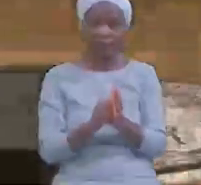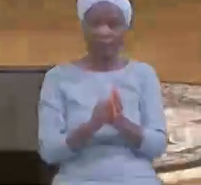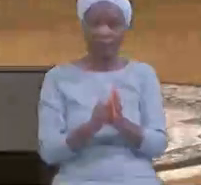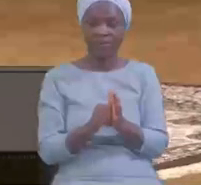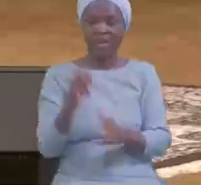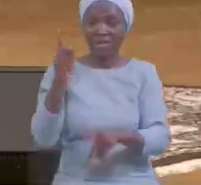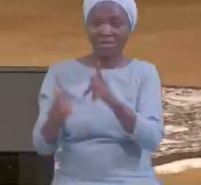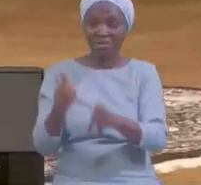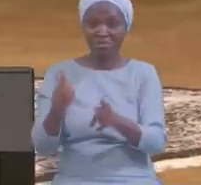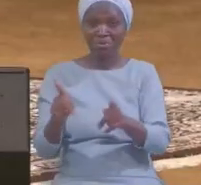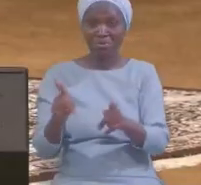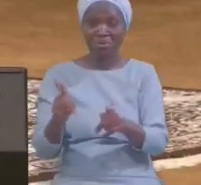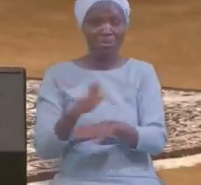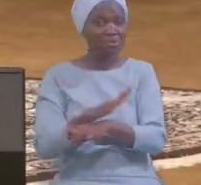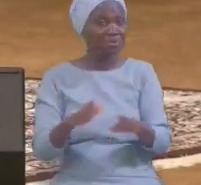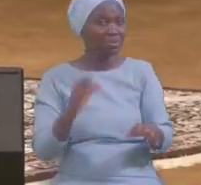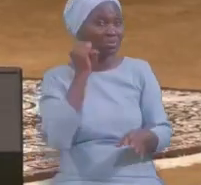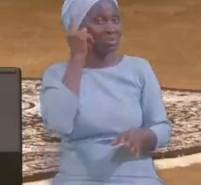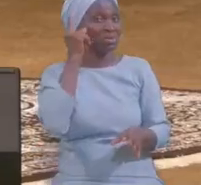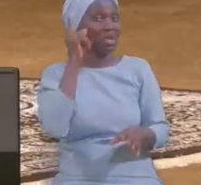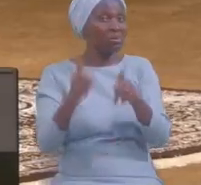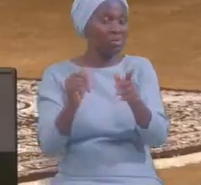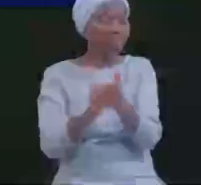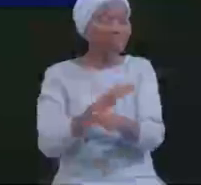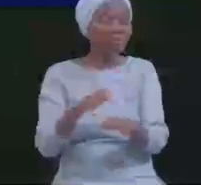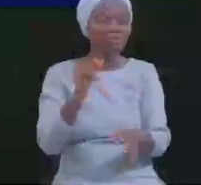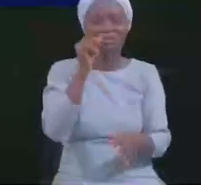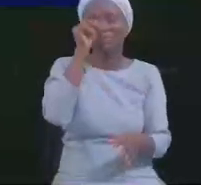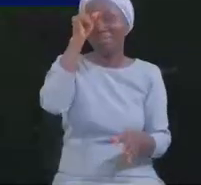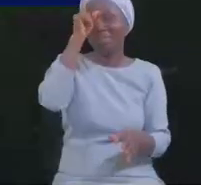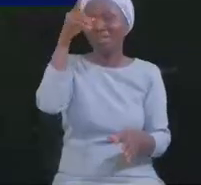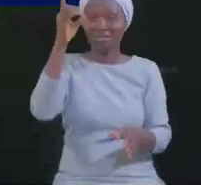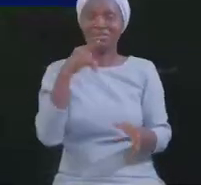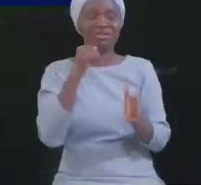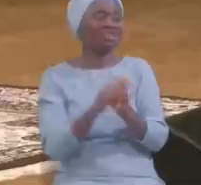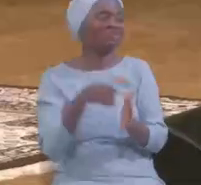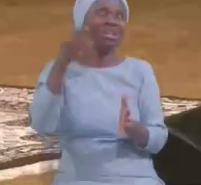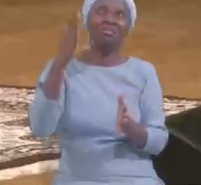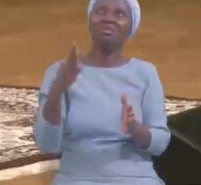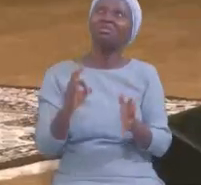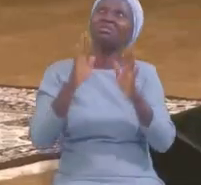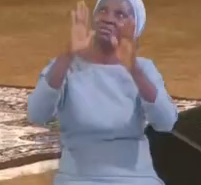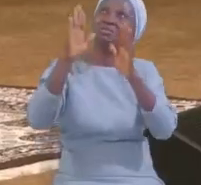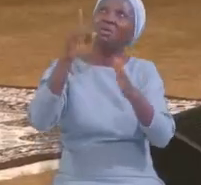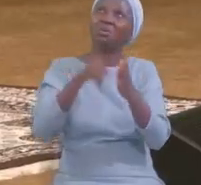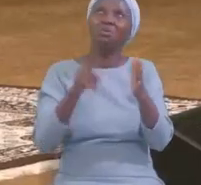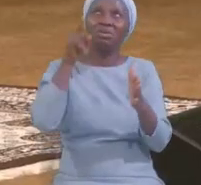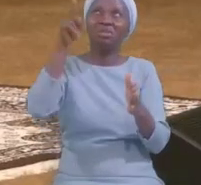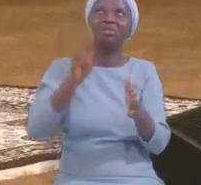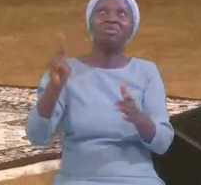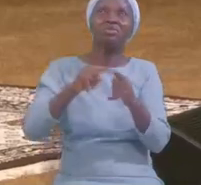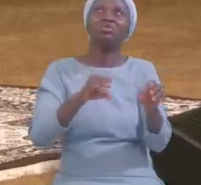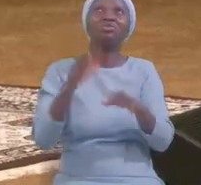Ce sont des gens qui ne comprennent pas Dieu. Ils disent que le Dieu de prodiges, ce qu'il faisait, le Dieu de puissance, ce qu'il